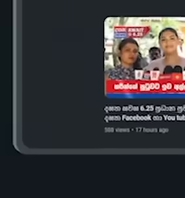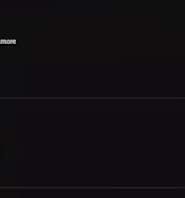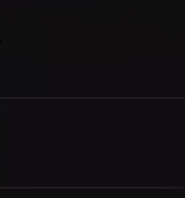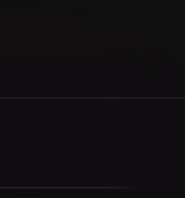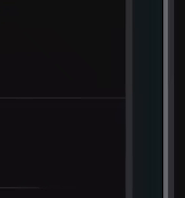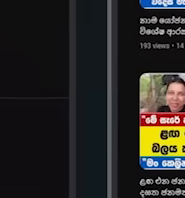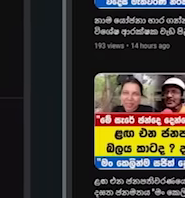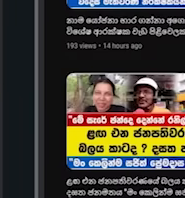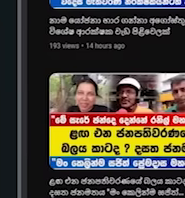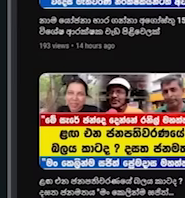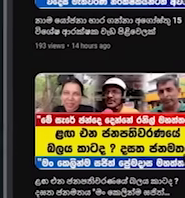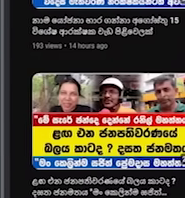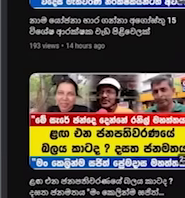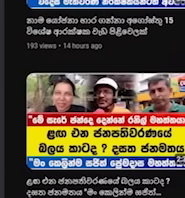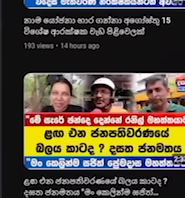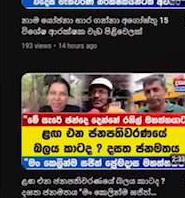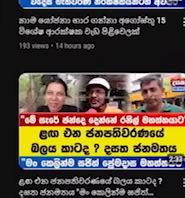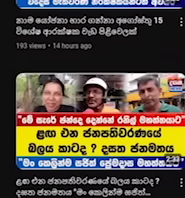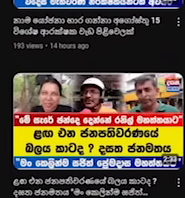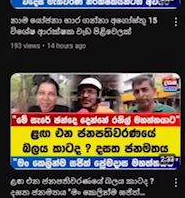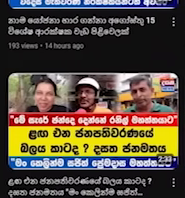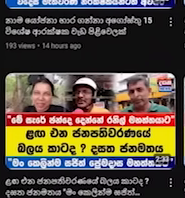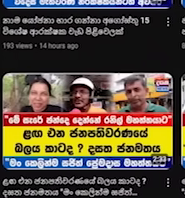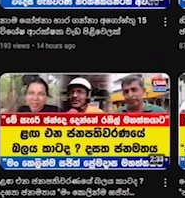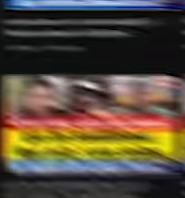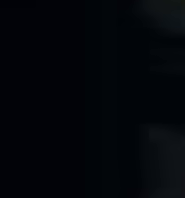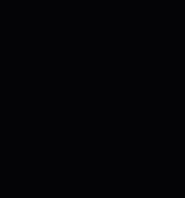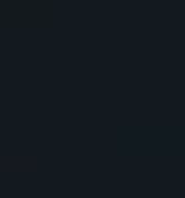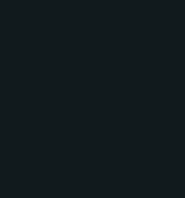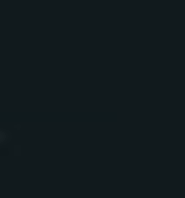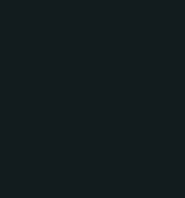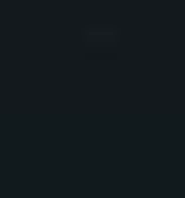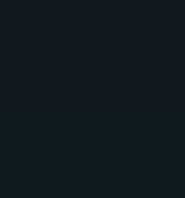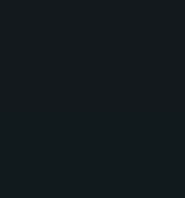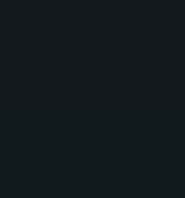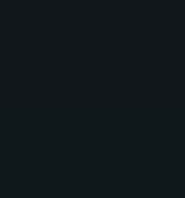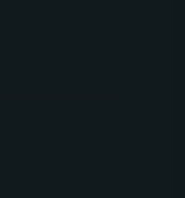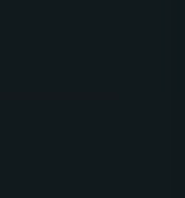පුවත් ඇසිල්ලෙන් දැනගන්න දසත YouTube නාලිකාව subscribe කරන්න.